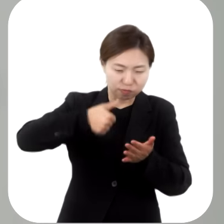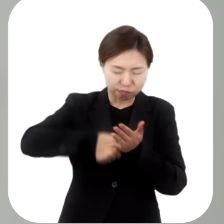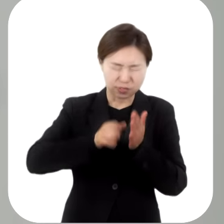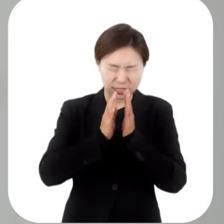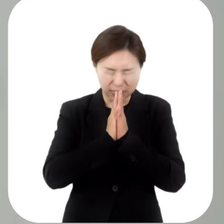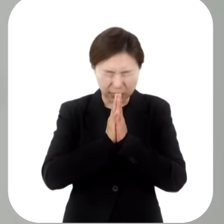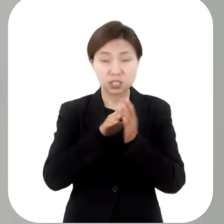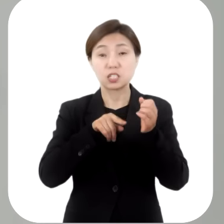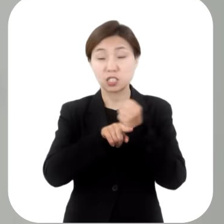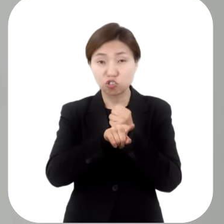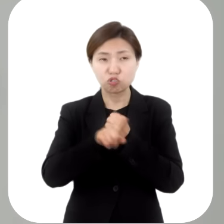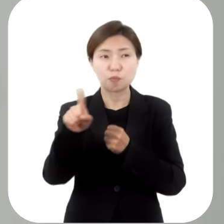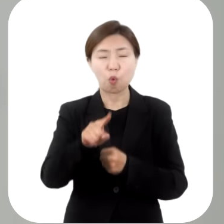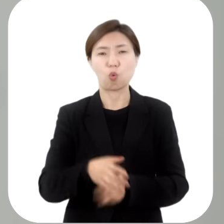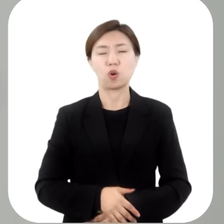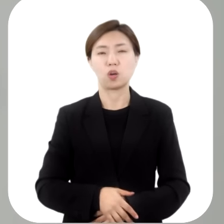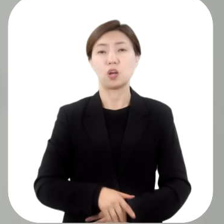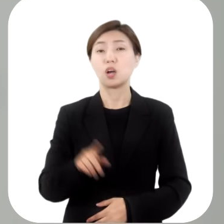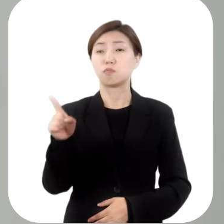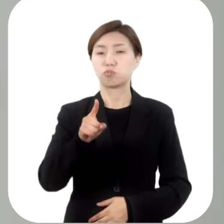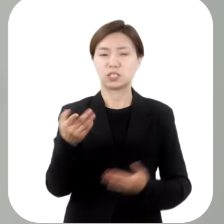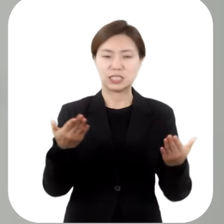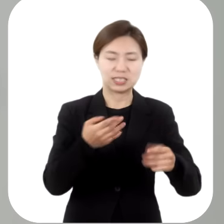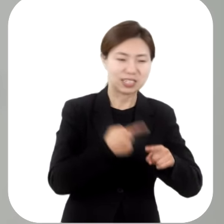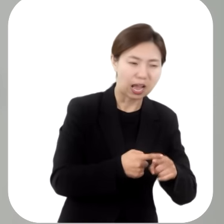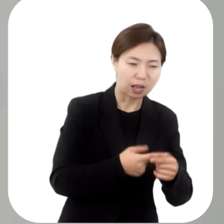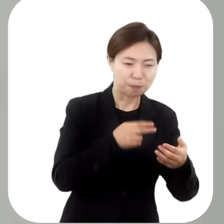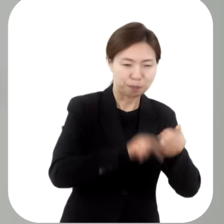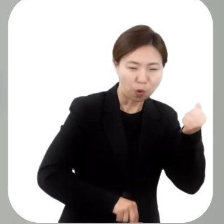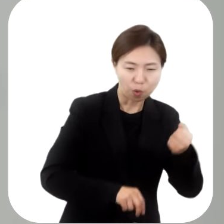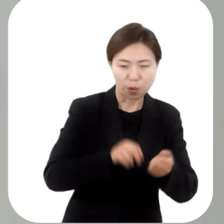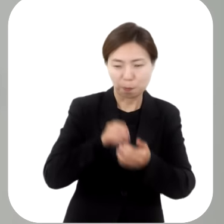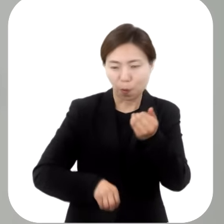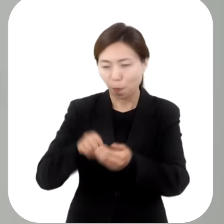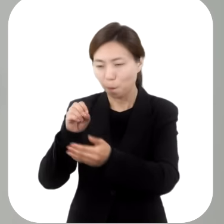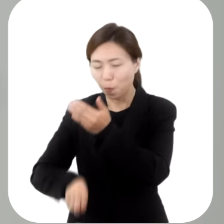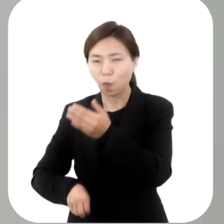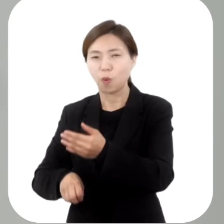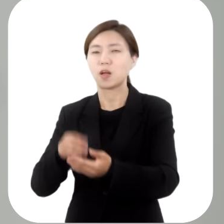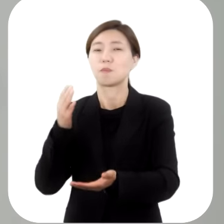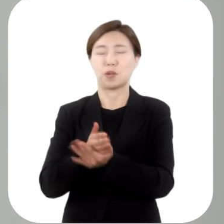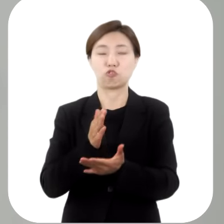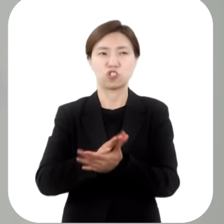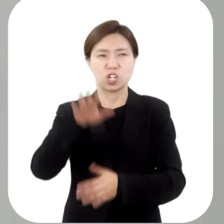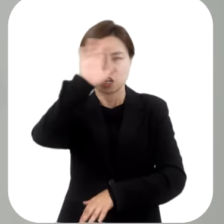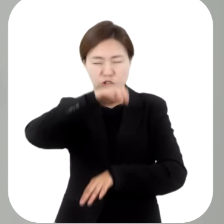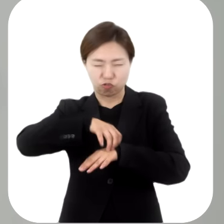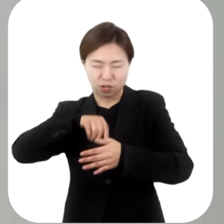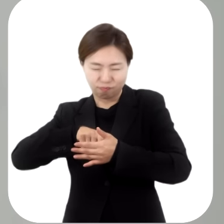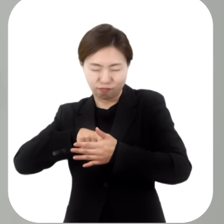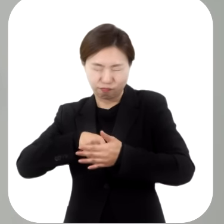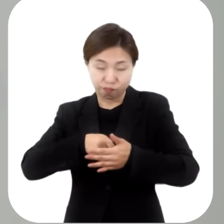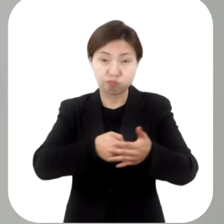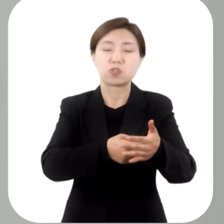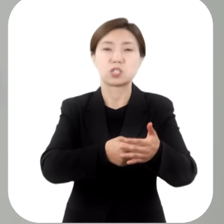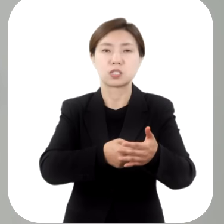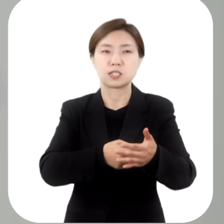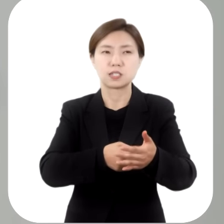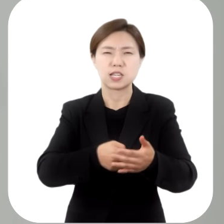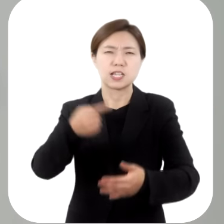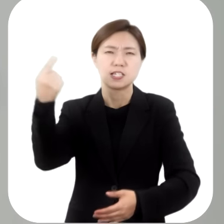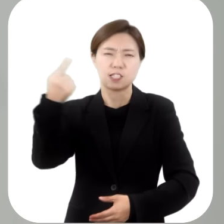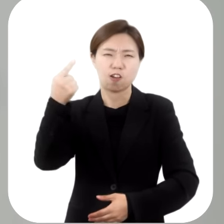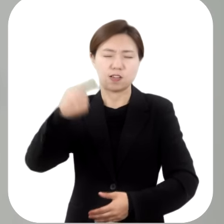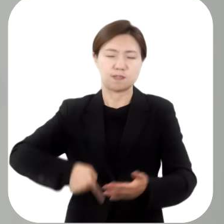있거든요. 항상 어떤 일을 하다 그만두고 어떤 일을 하다 그만두고 이러는데 수행사만 천일기도